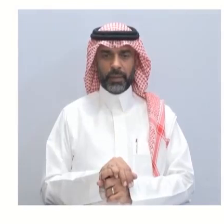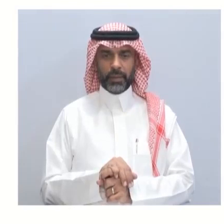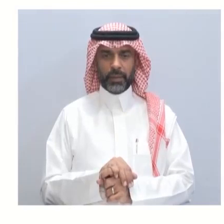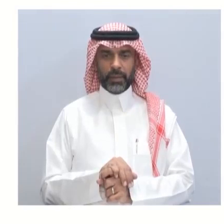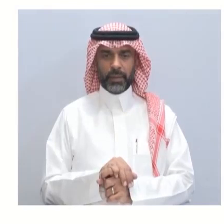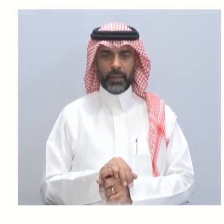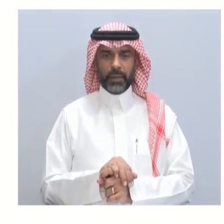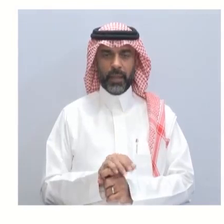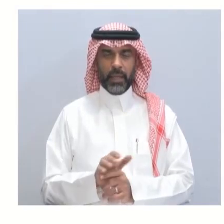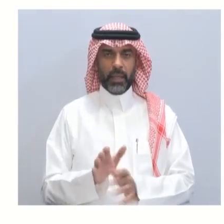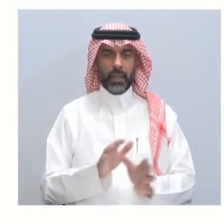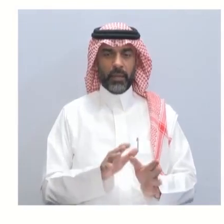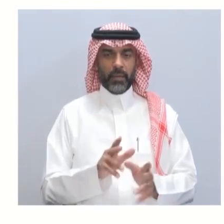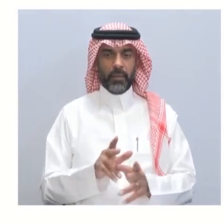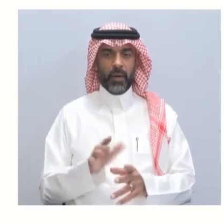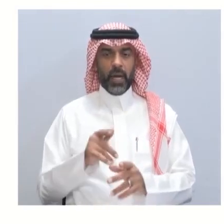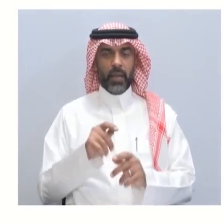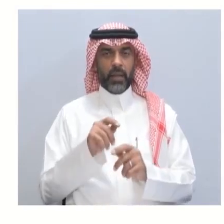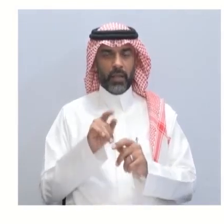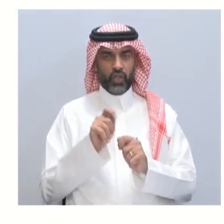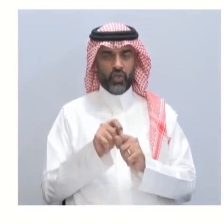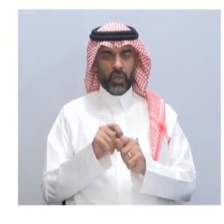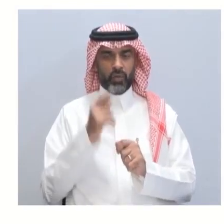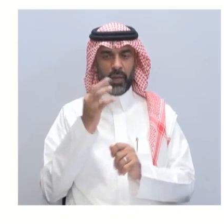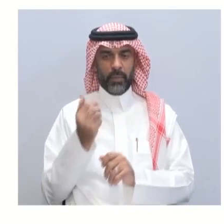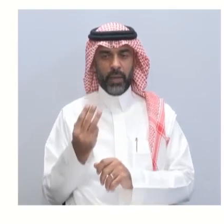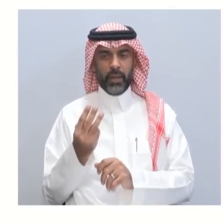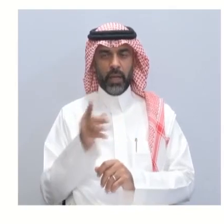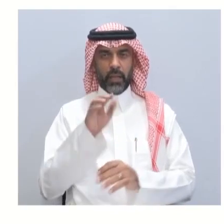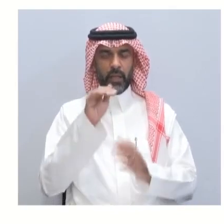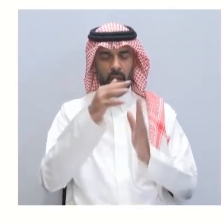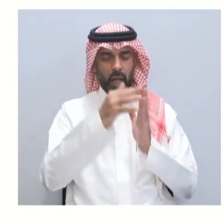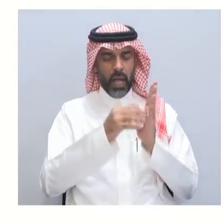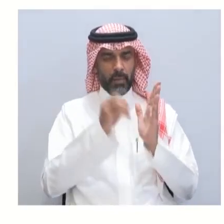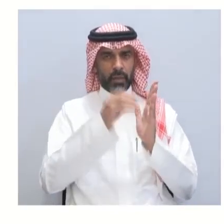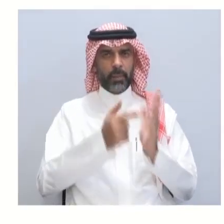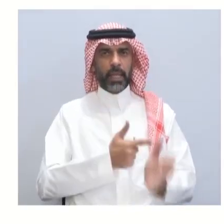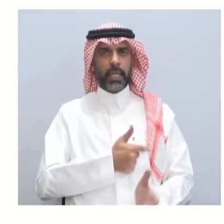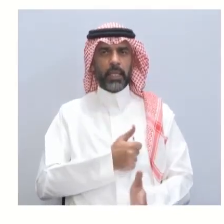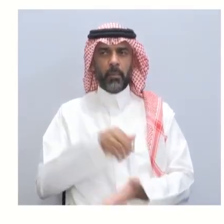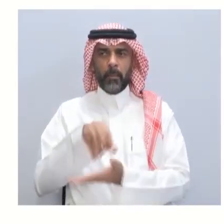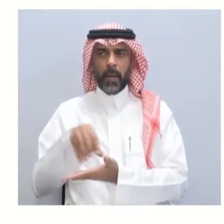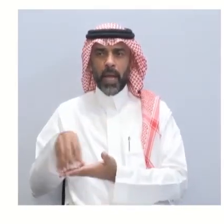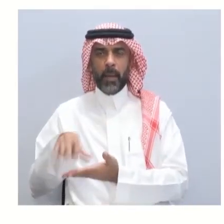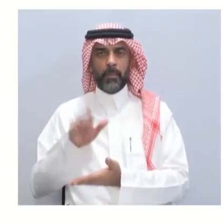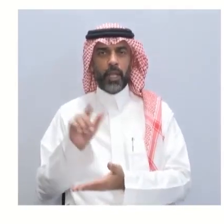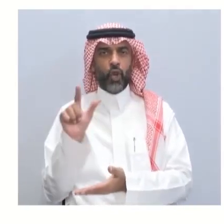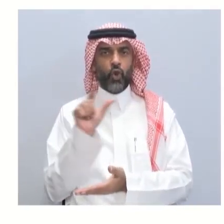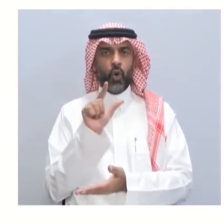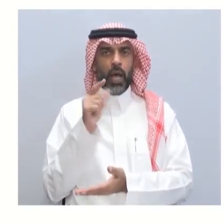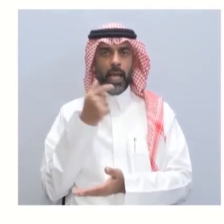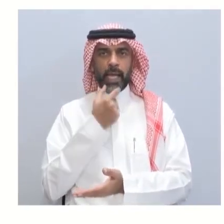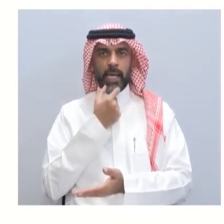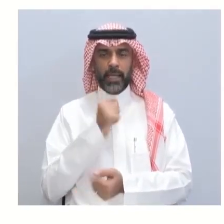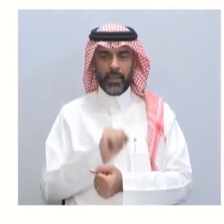لاضافته لانشاء قوائم المحتوى لدينا ايضا رقم ثلاثه املا القائمه باسماء الاما ك باللغه الانجليزيه